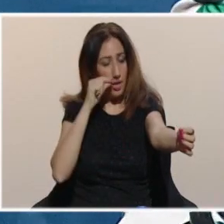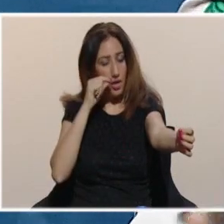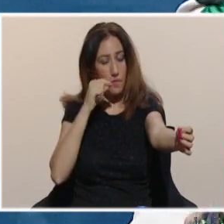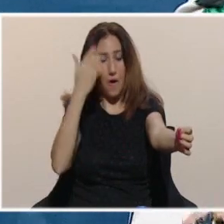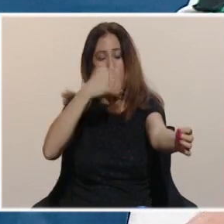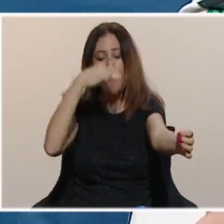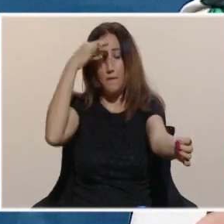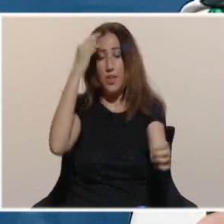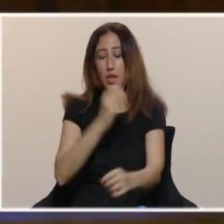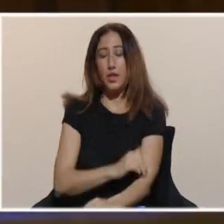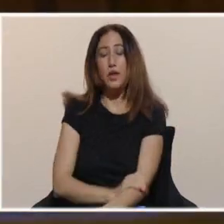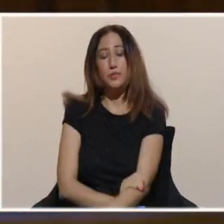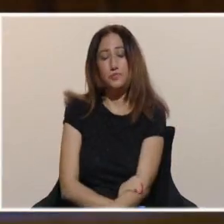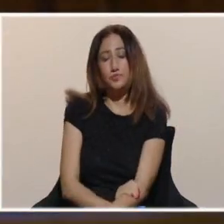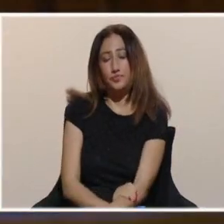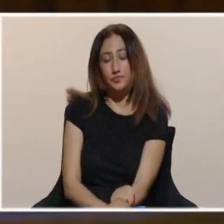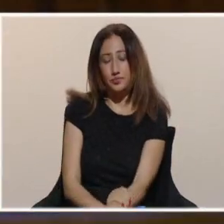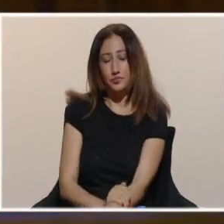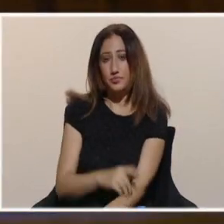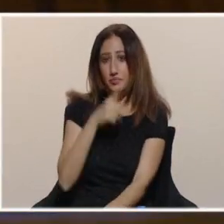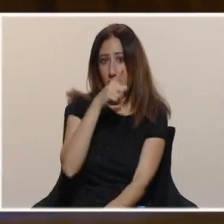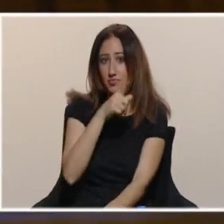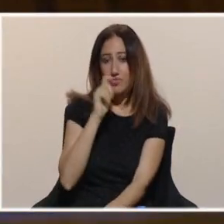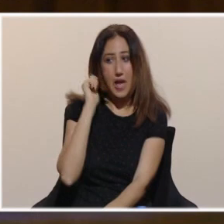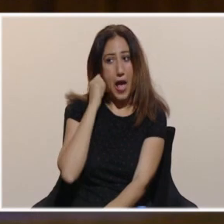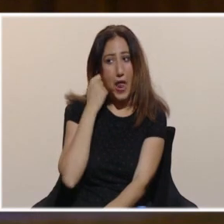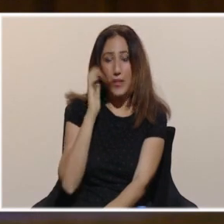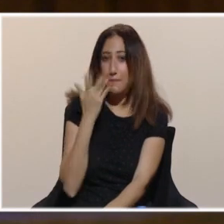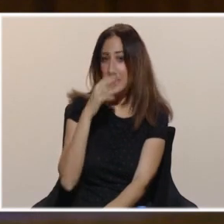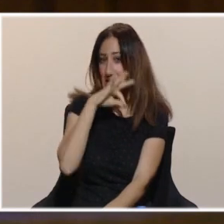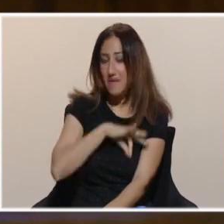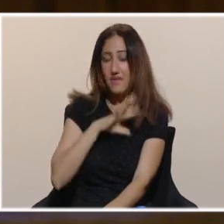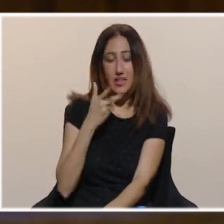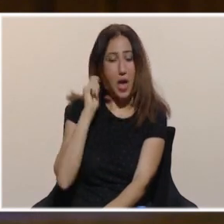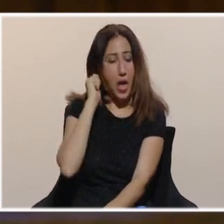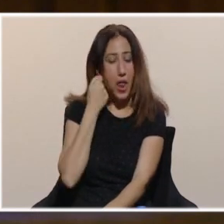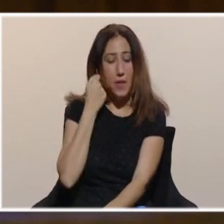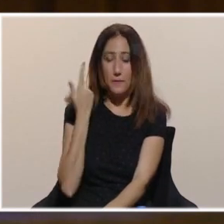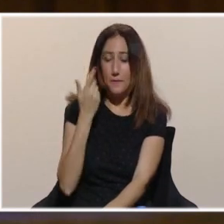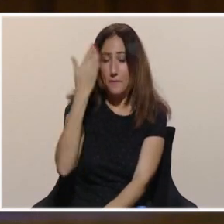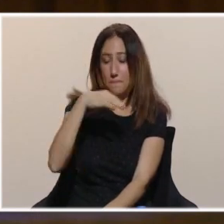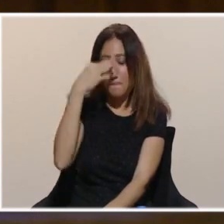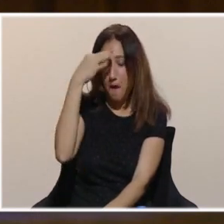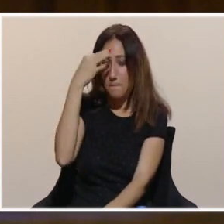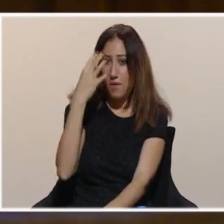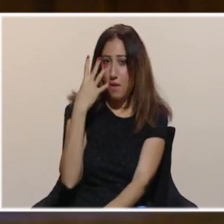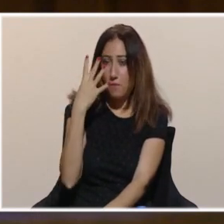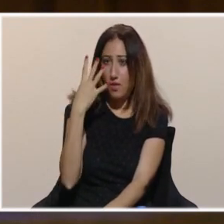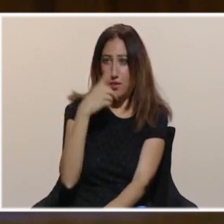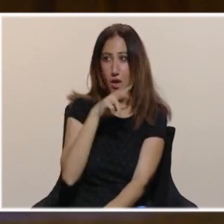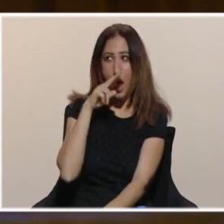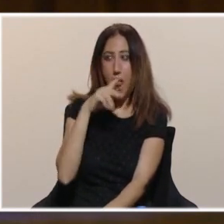فيه البنج. ايه الدروس اللي استفدتيها بعد العمليات الاربعه ديت؟ ايه الحاجه اللي انت اتكلمتي فيها مع